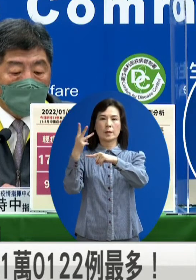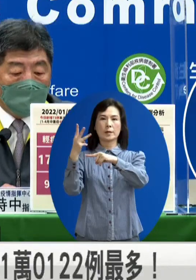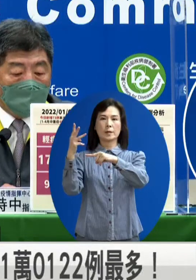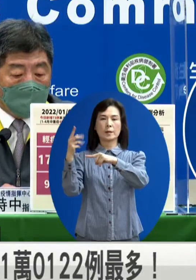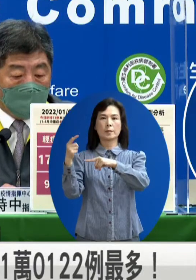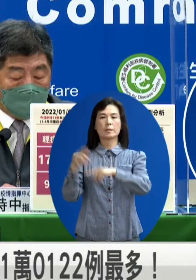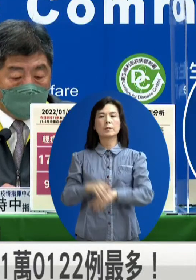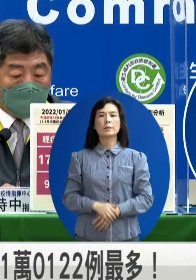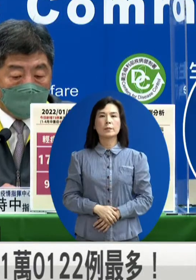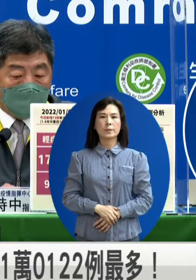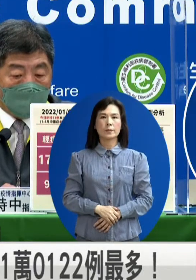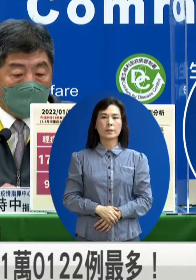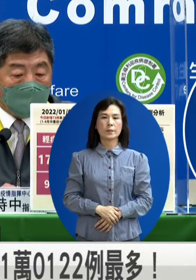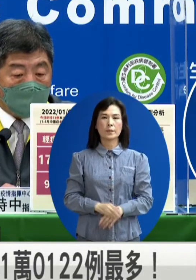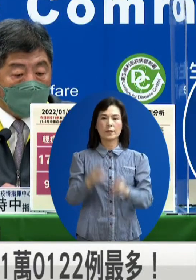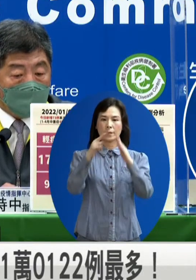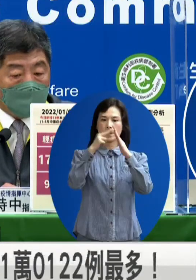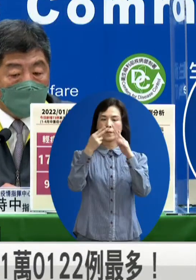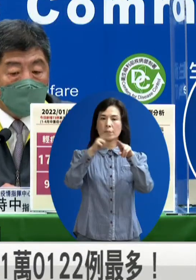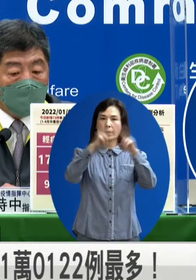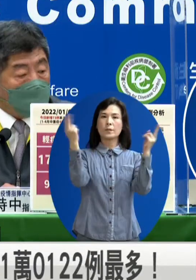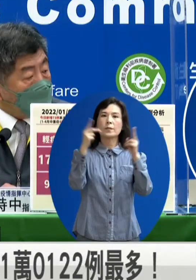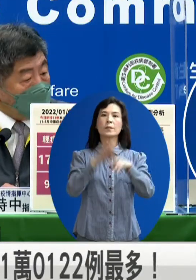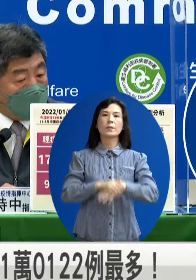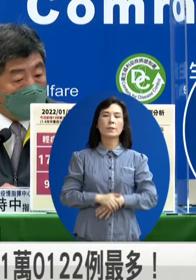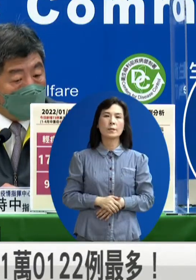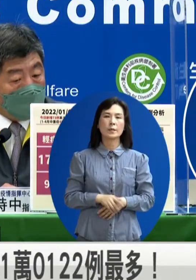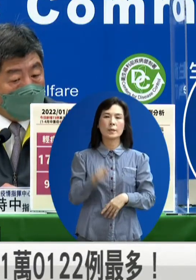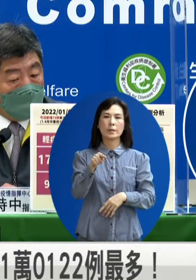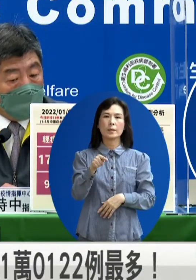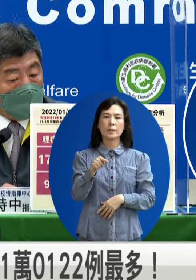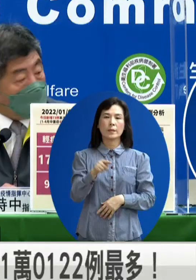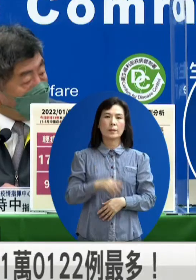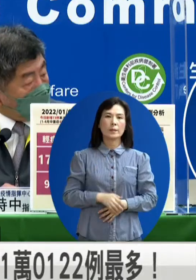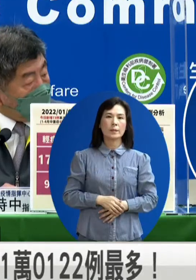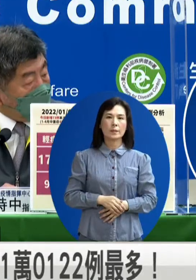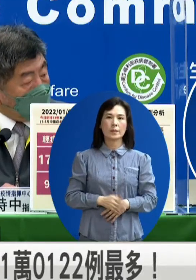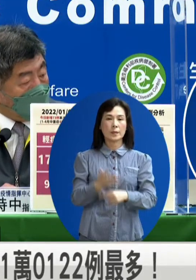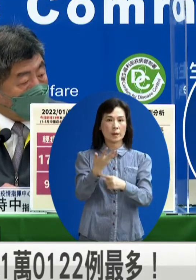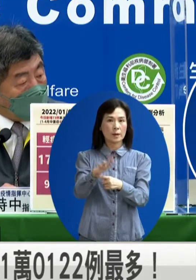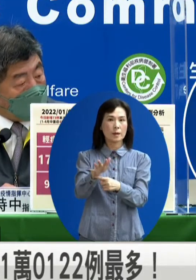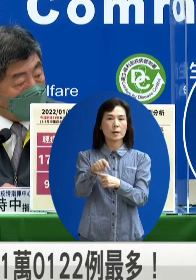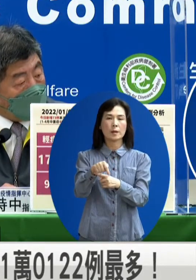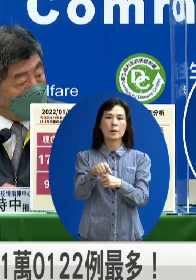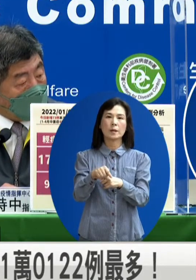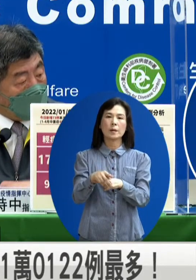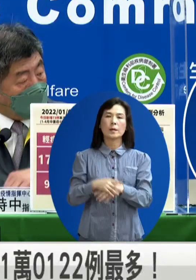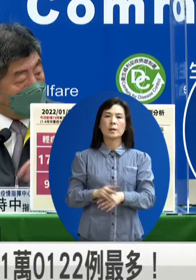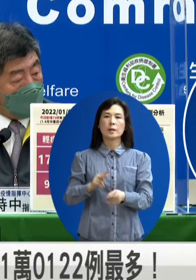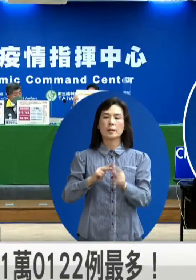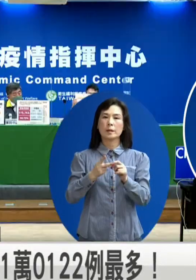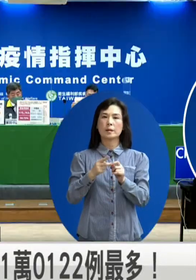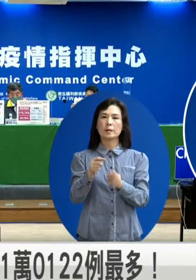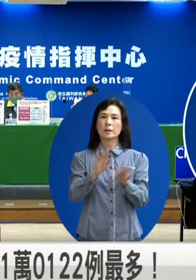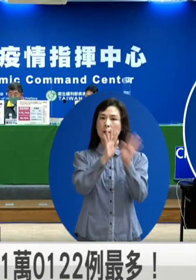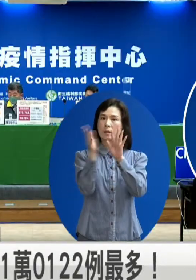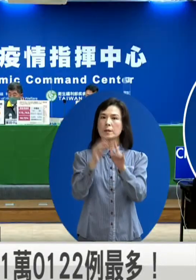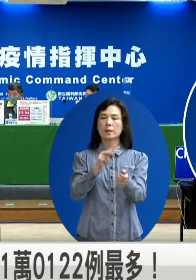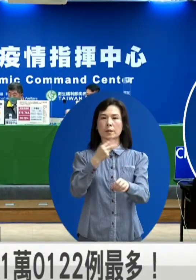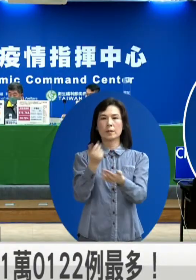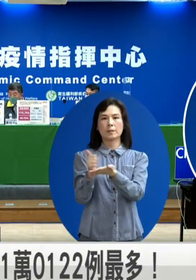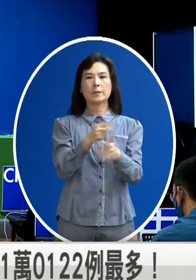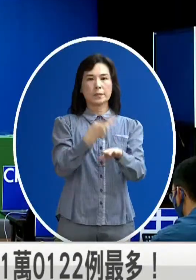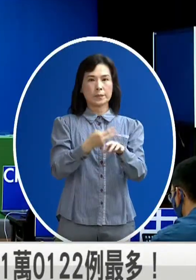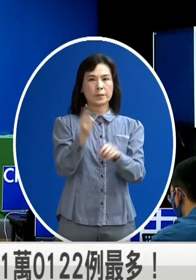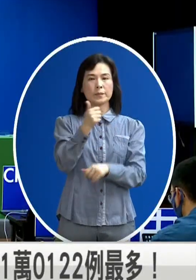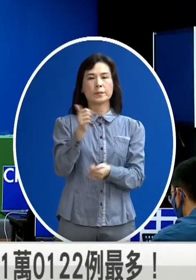没有变。那结隔了多了4个人，好，那至于相关的死亡的案例跟重症的情况，我们请罗一军跟大家